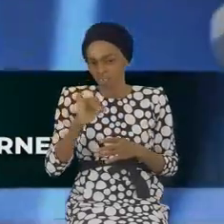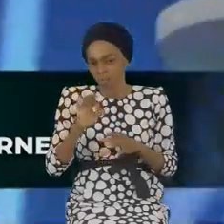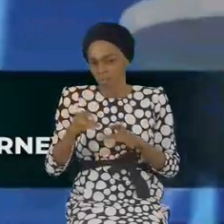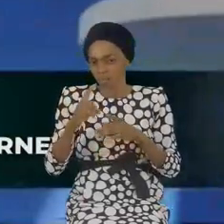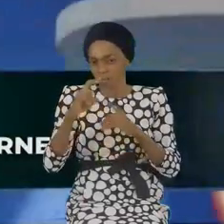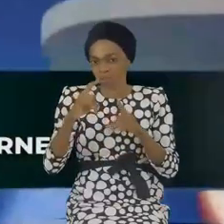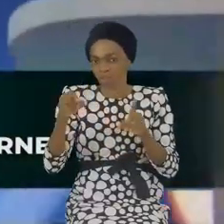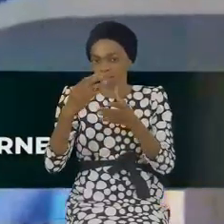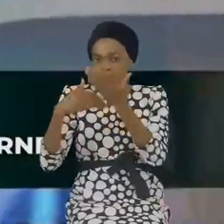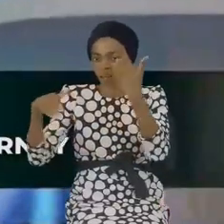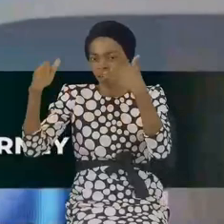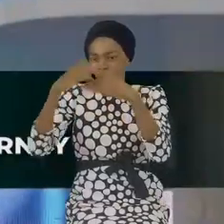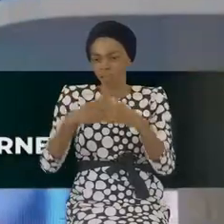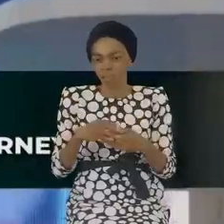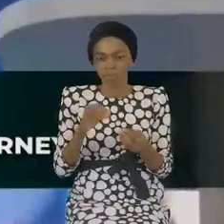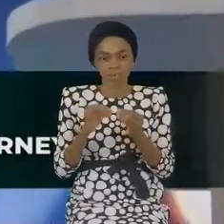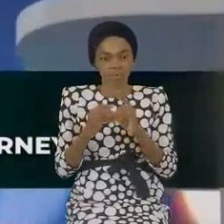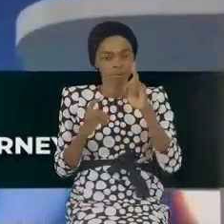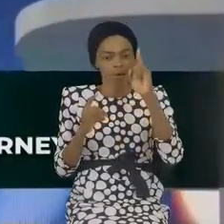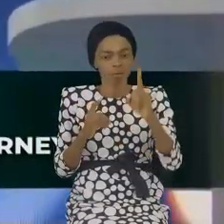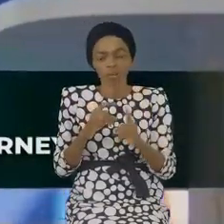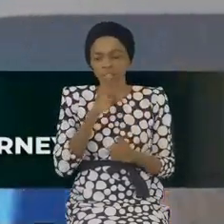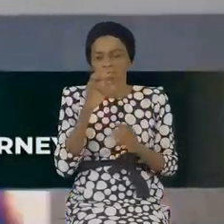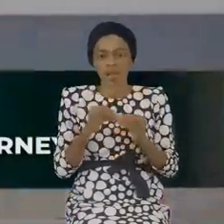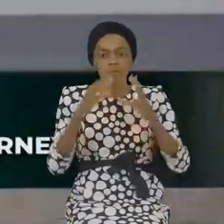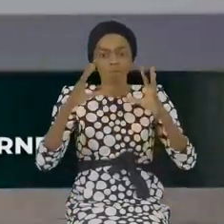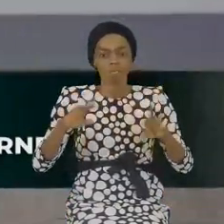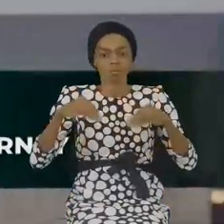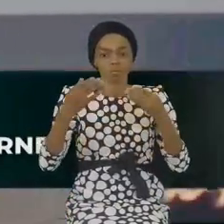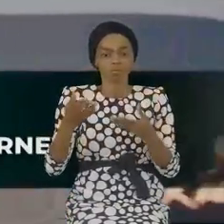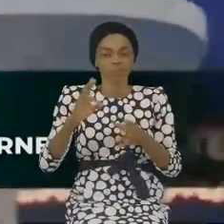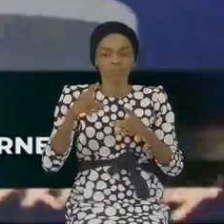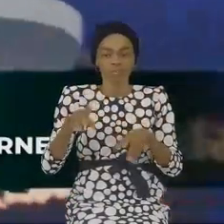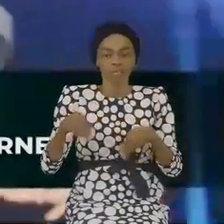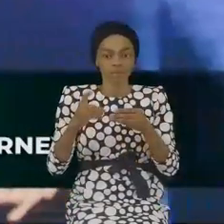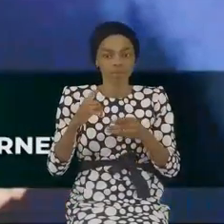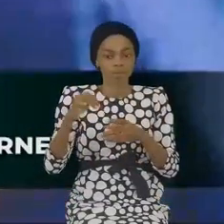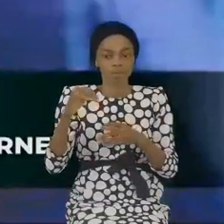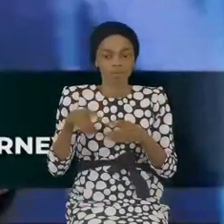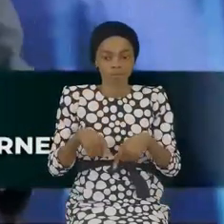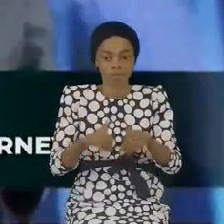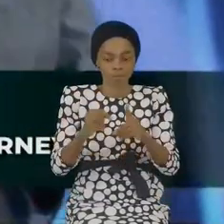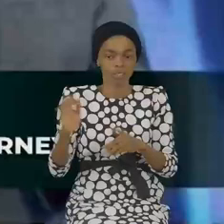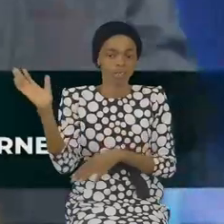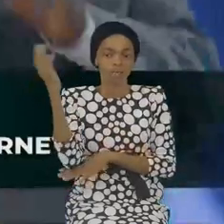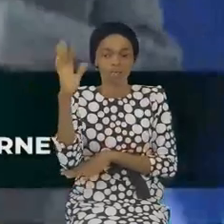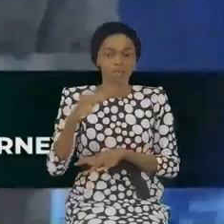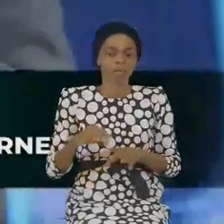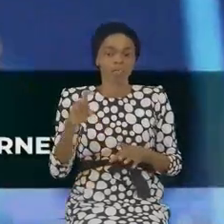terre de Bela? Premièrement, la provision abondante leur était donnée lors de la traversée du désert. Deuxième élément,